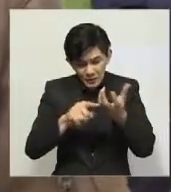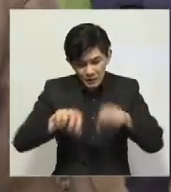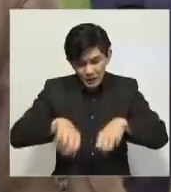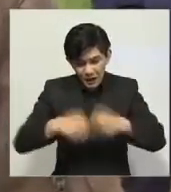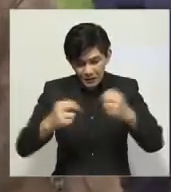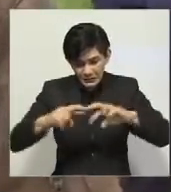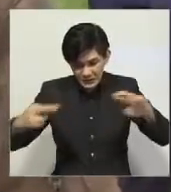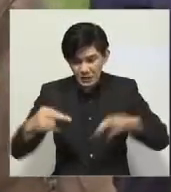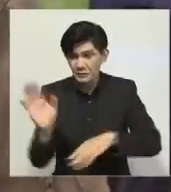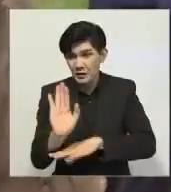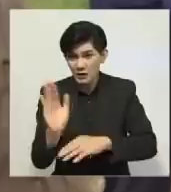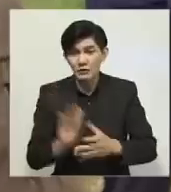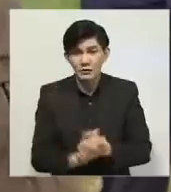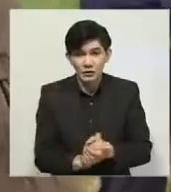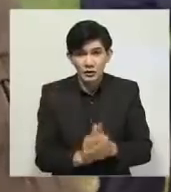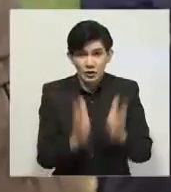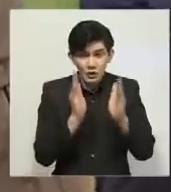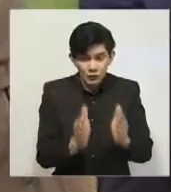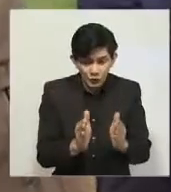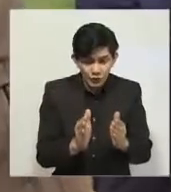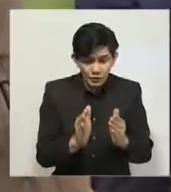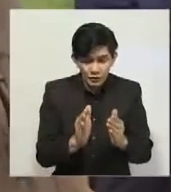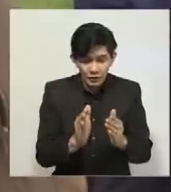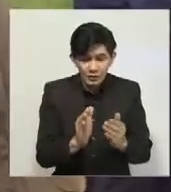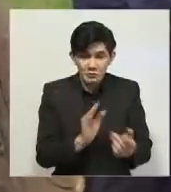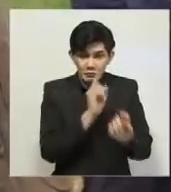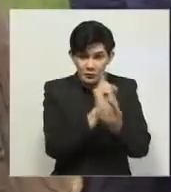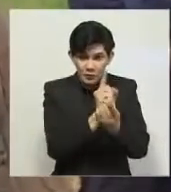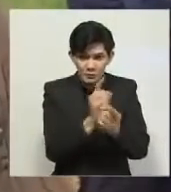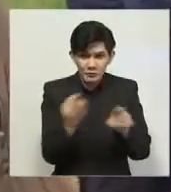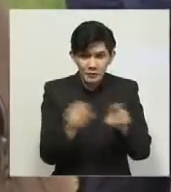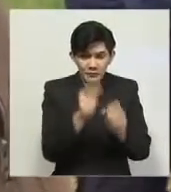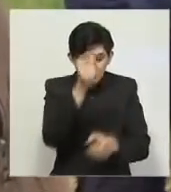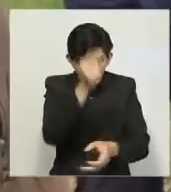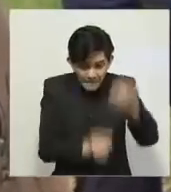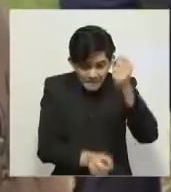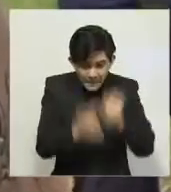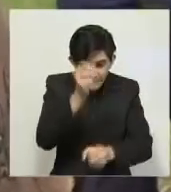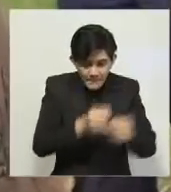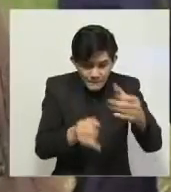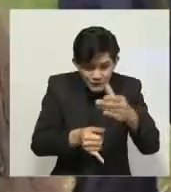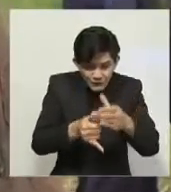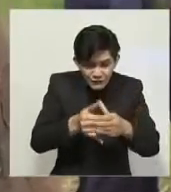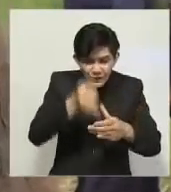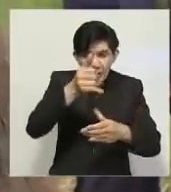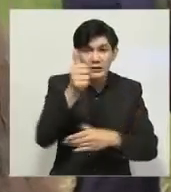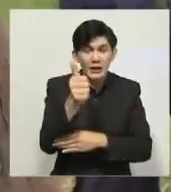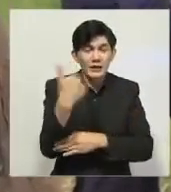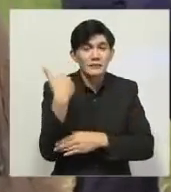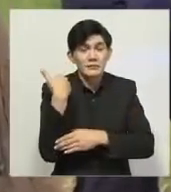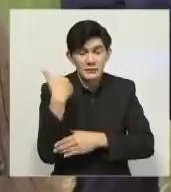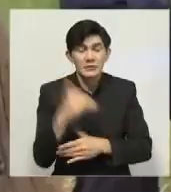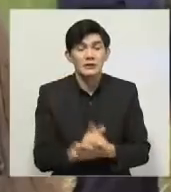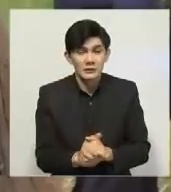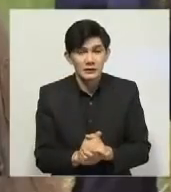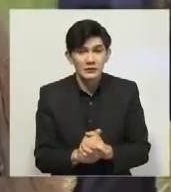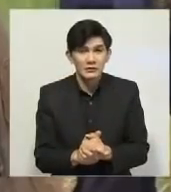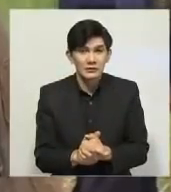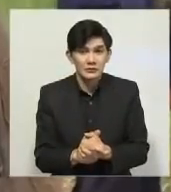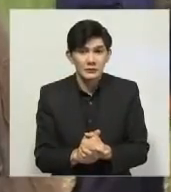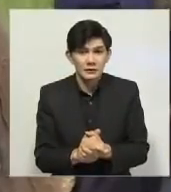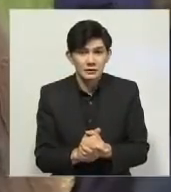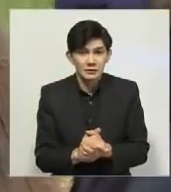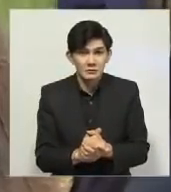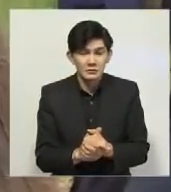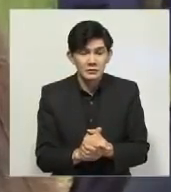มติเจอผู้ประสบภัยเราสามารถที่จะทำระบบชักลอกขึ้นมาได้เลยนี่ครับ แผนในการที่จะเป็นการปีนขึ้นมา